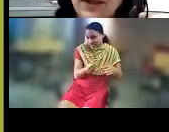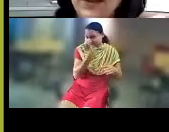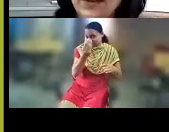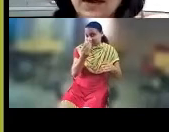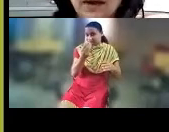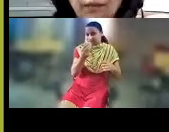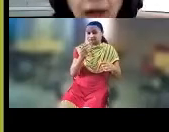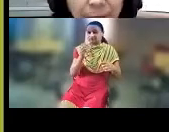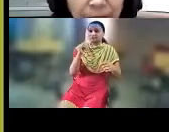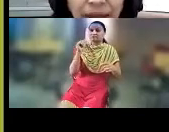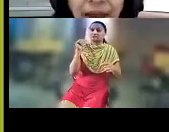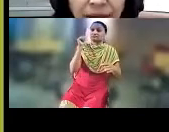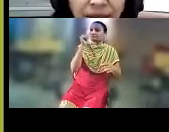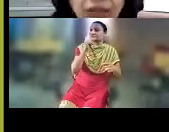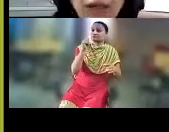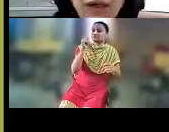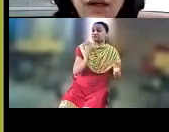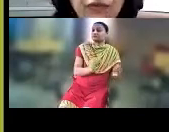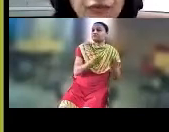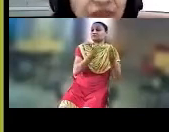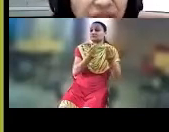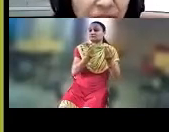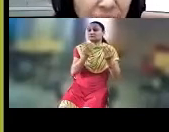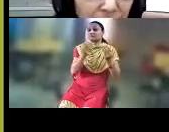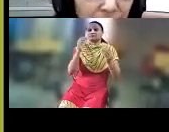है, मार पिटाई, लड़ाई झगड़ा,